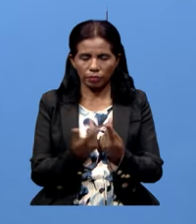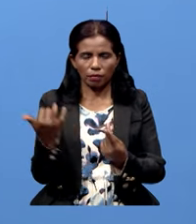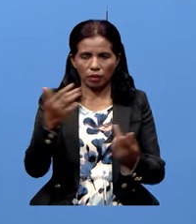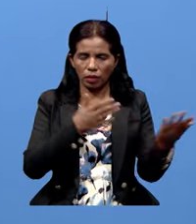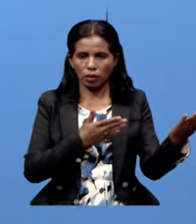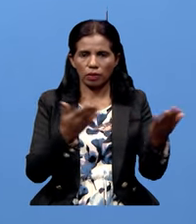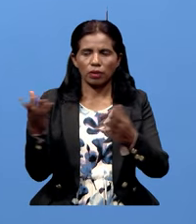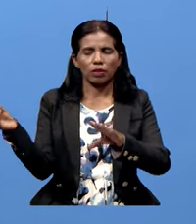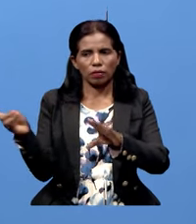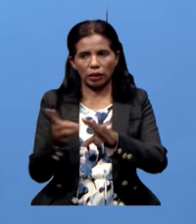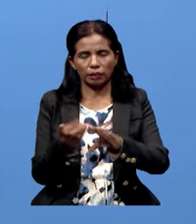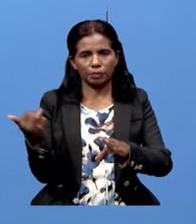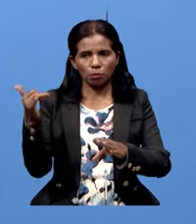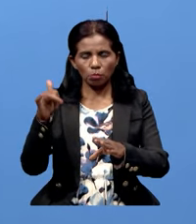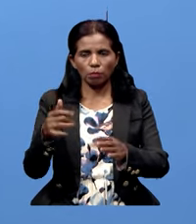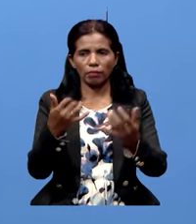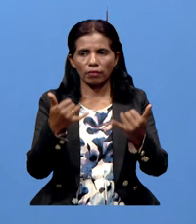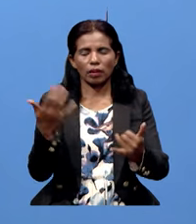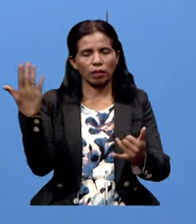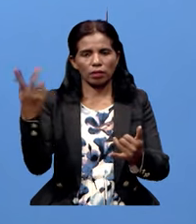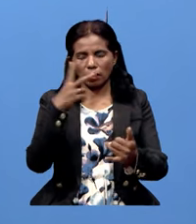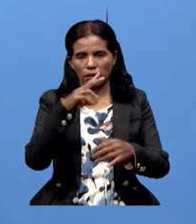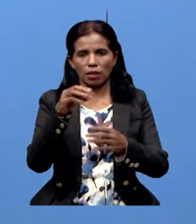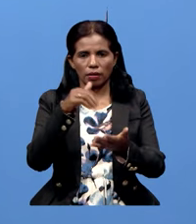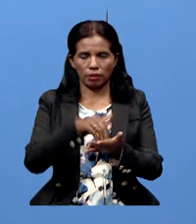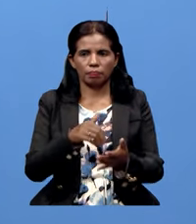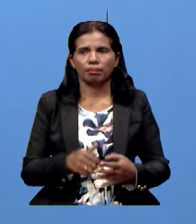na ser documento se ser un comunicacion agora i hona verificacion